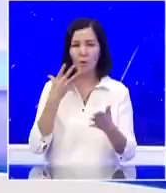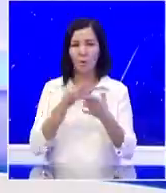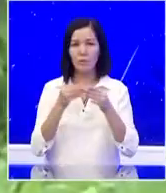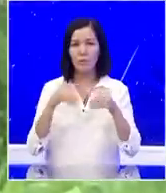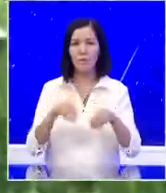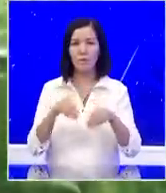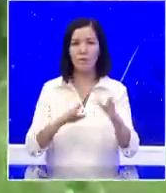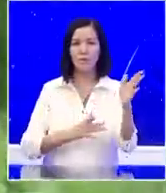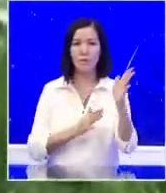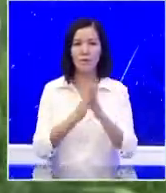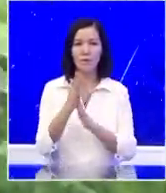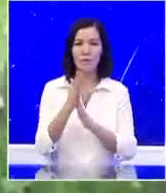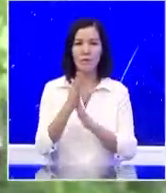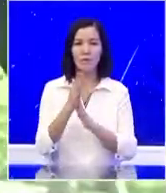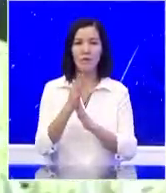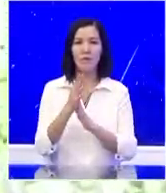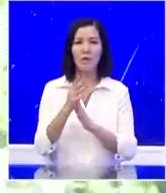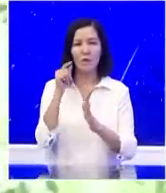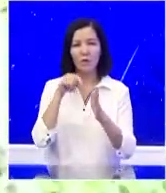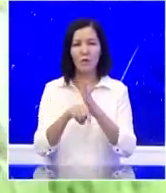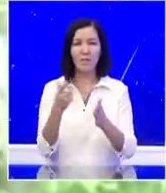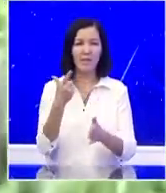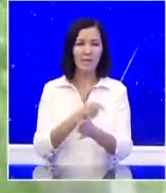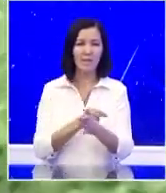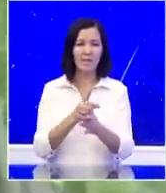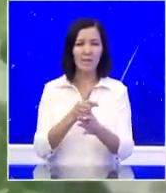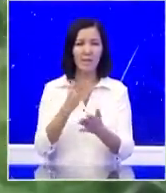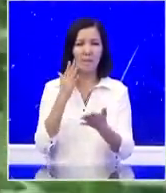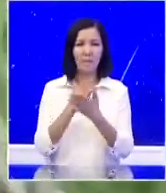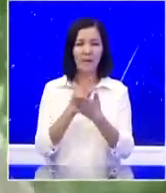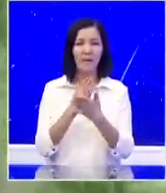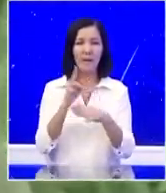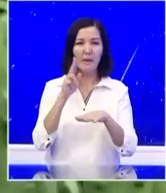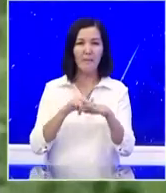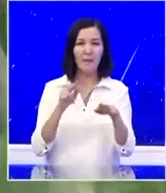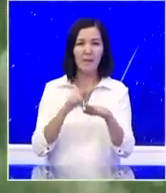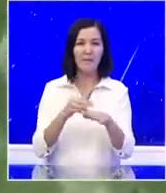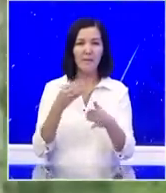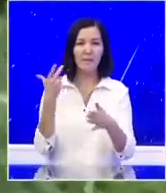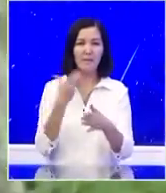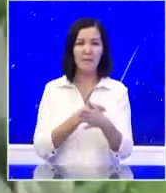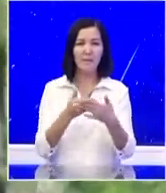өсірген. Айта кету керек, бұл өсімдіктің құрамында есірткі заттары бар. Полицейлер есірткі